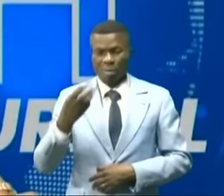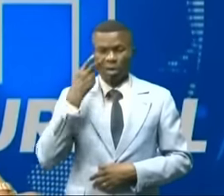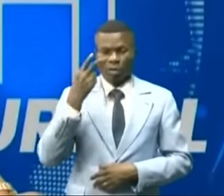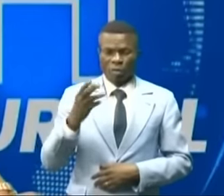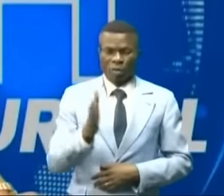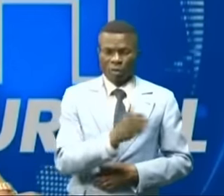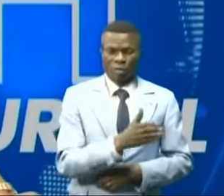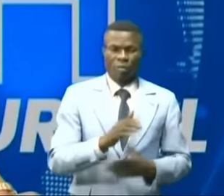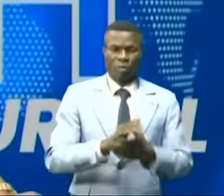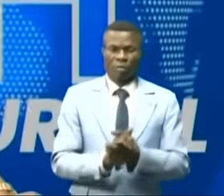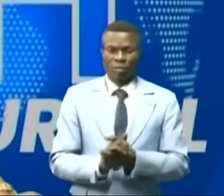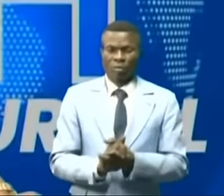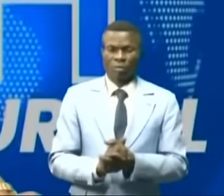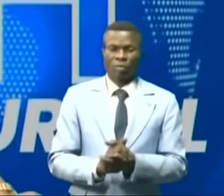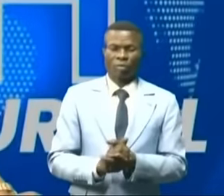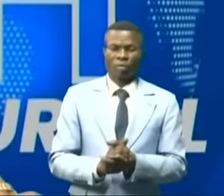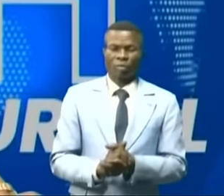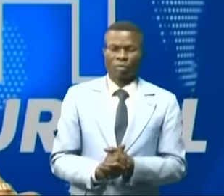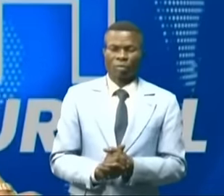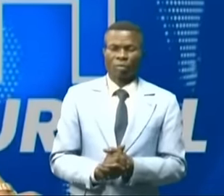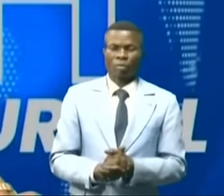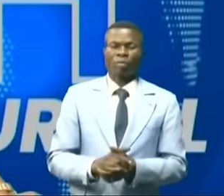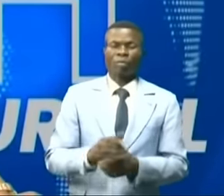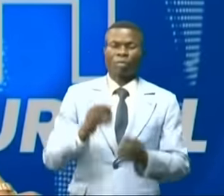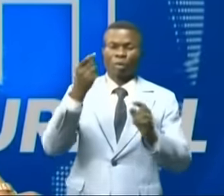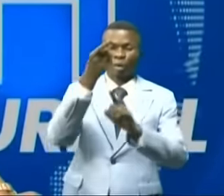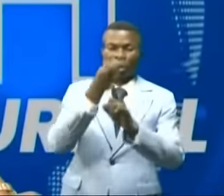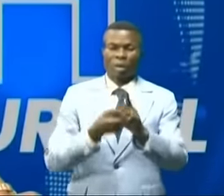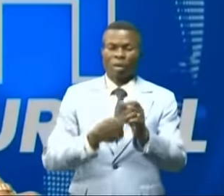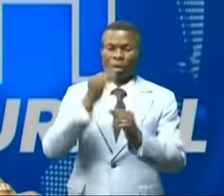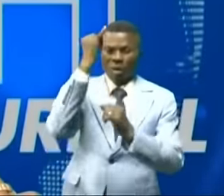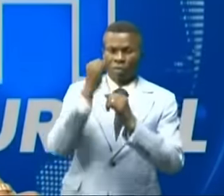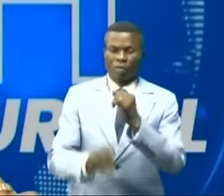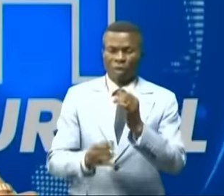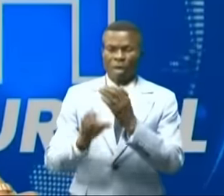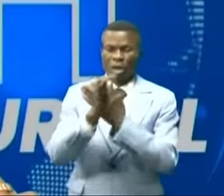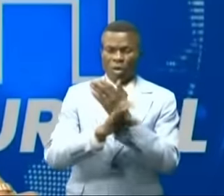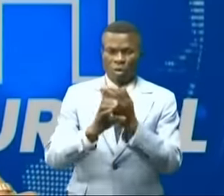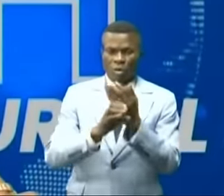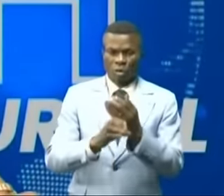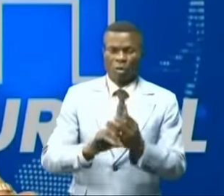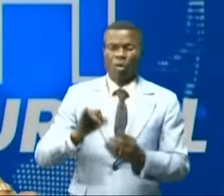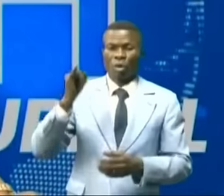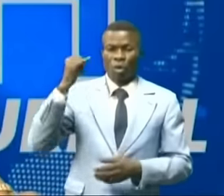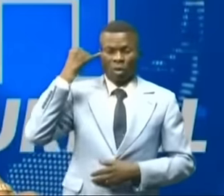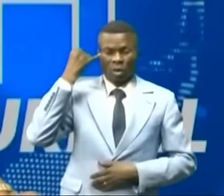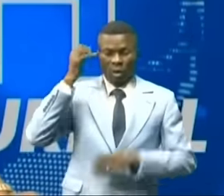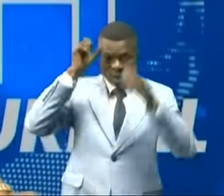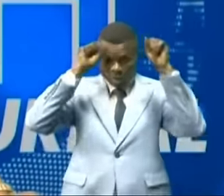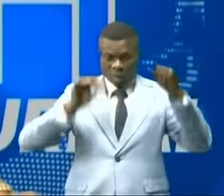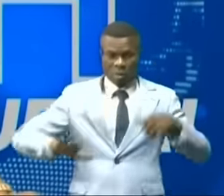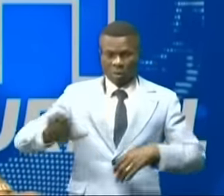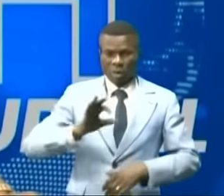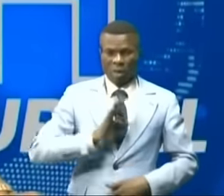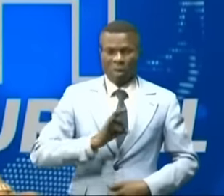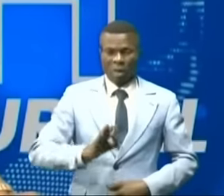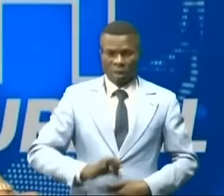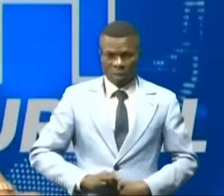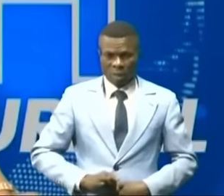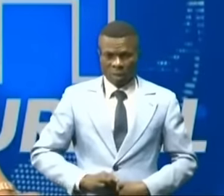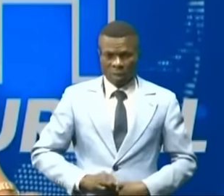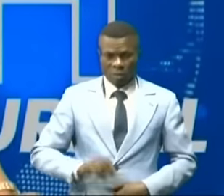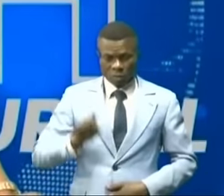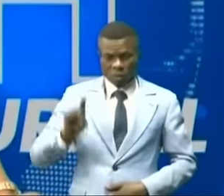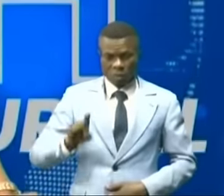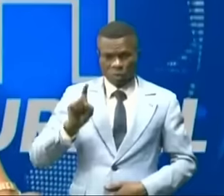Au sommet de la TICAD en fin août et Indonésie, Afrique, le président Félix-Antoine Tshisekedi